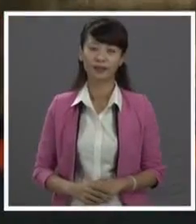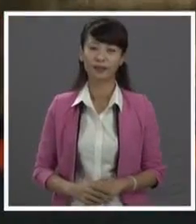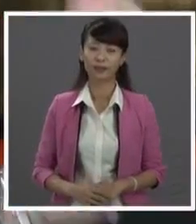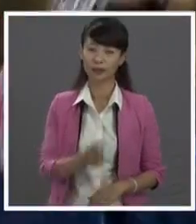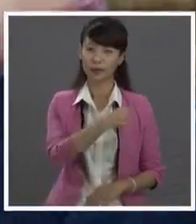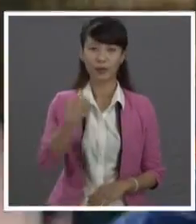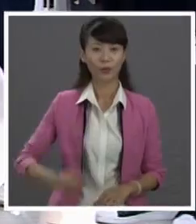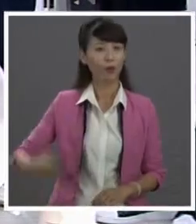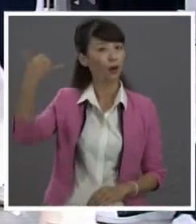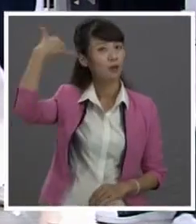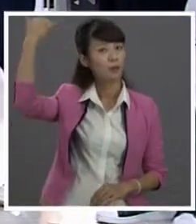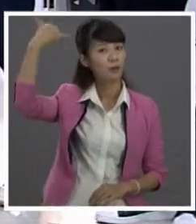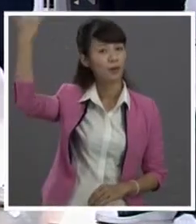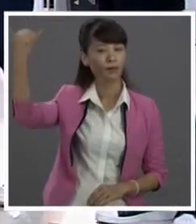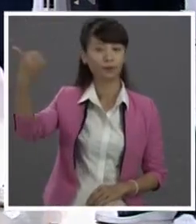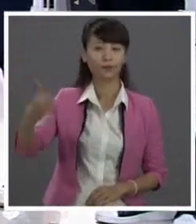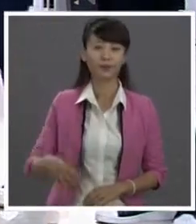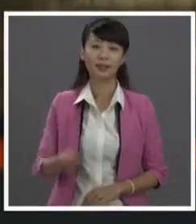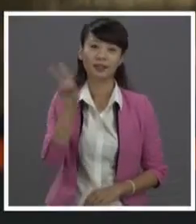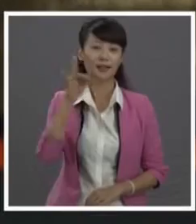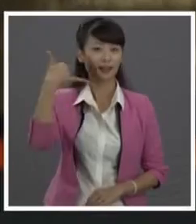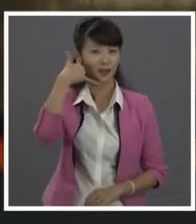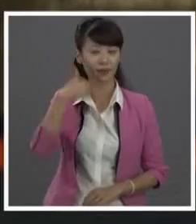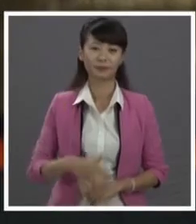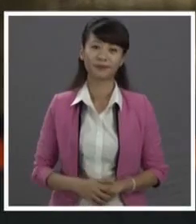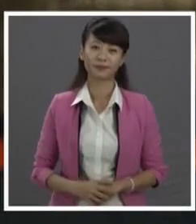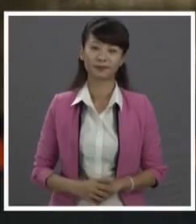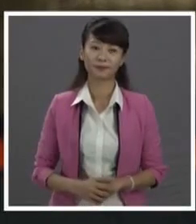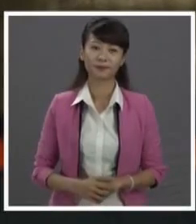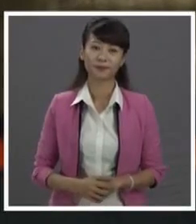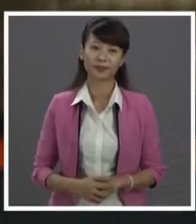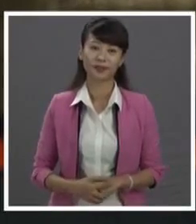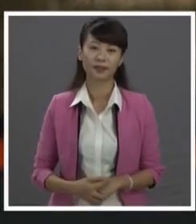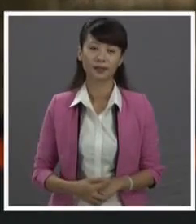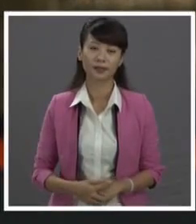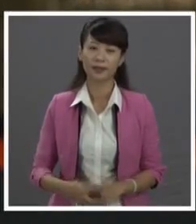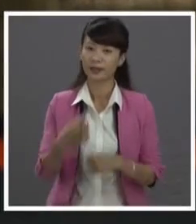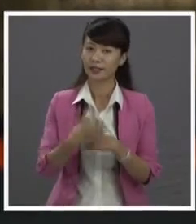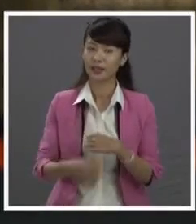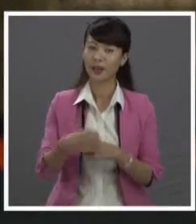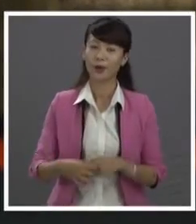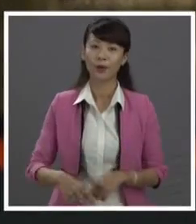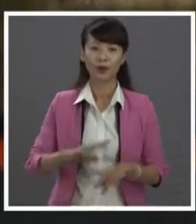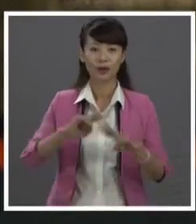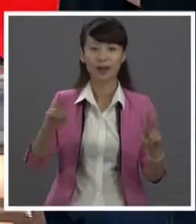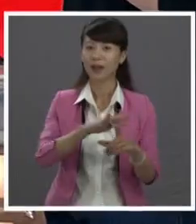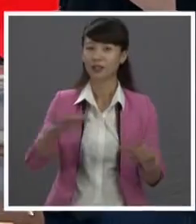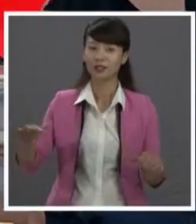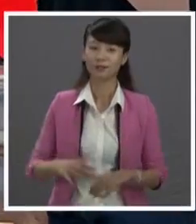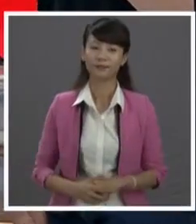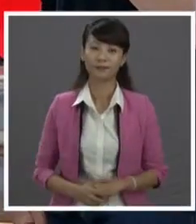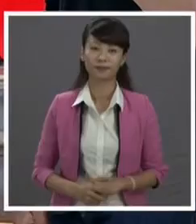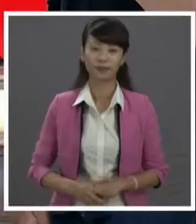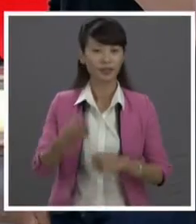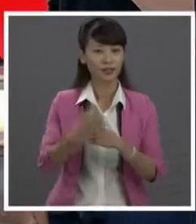中国梦不是电话这样打。 节流开支。 节流开支，手语书上也没有这个词汇。那么这个意思怎么什么意思呢？告诉我们